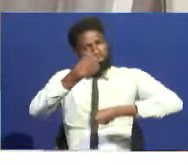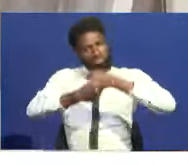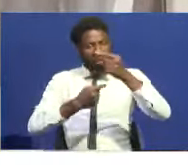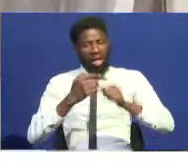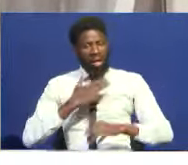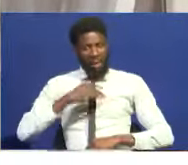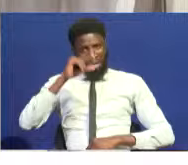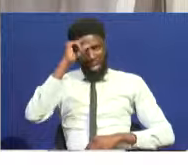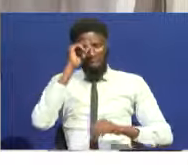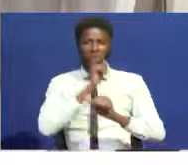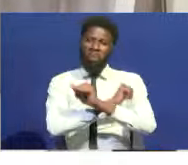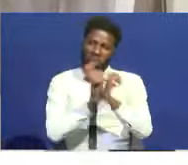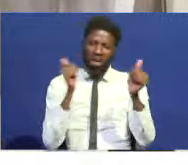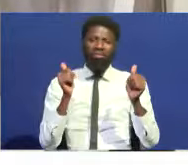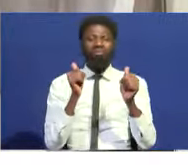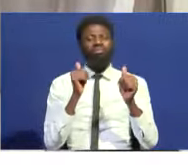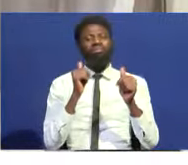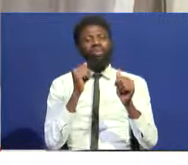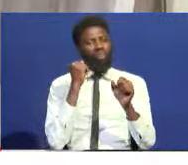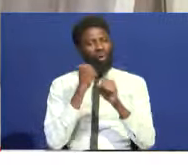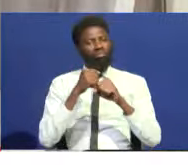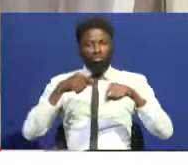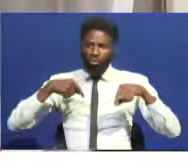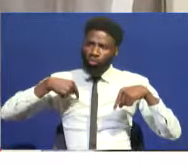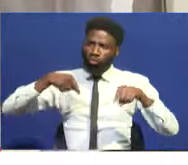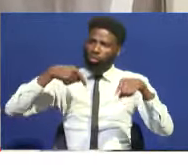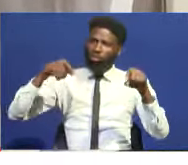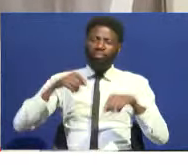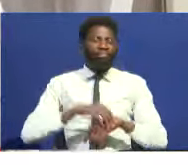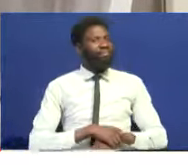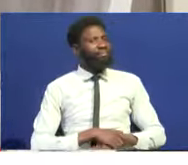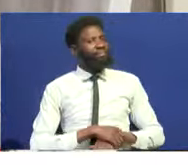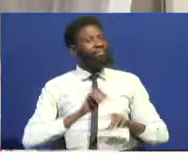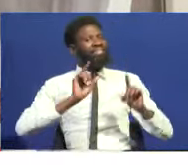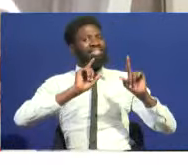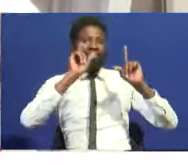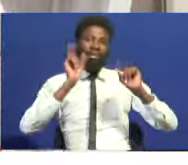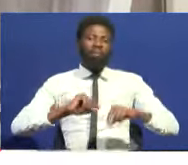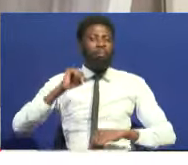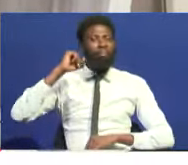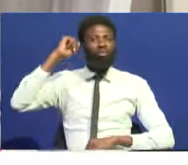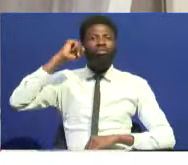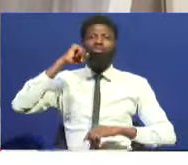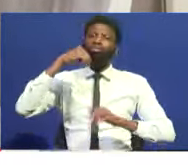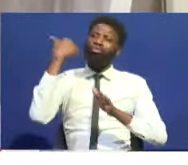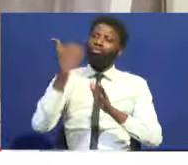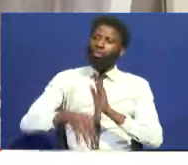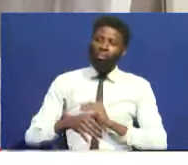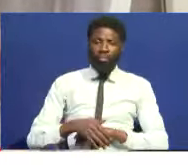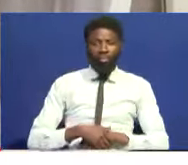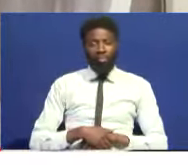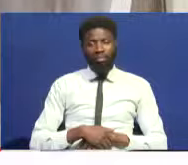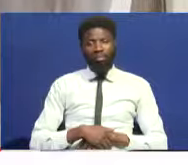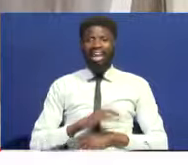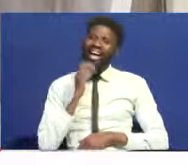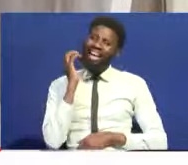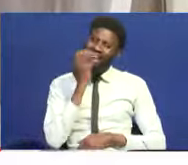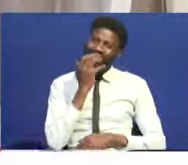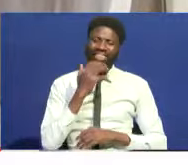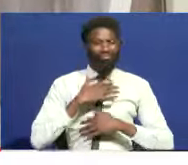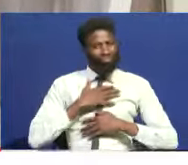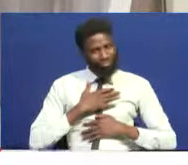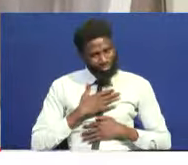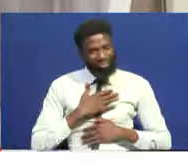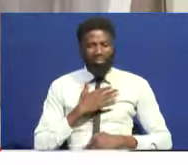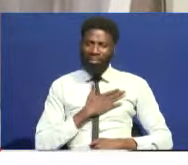Hii siasa kidogo kidogo watu waache. Na your excellency kalia kiti vizuri na proper. Na uendeshe gari pale mbele,